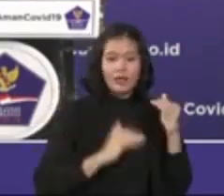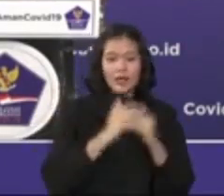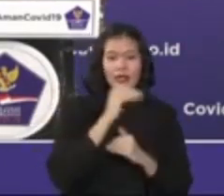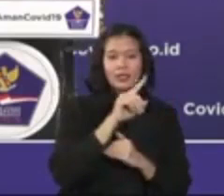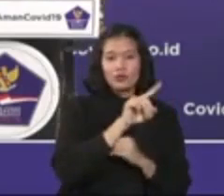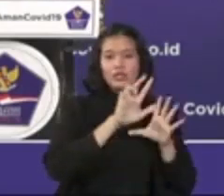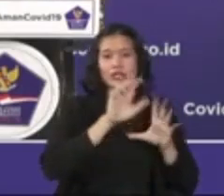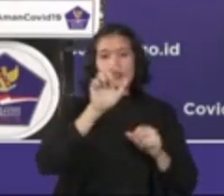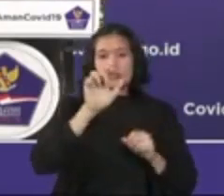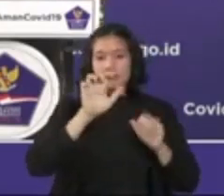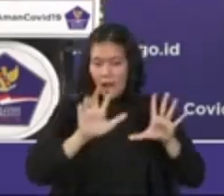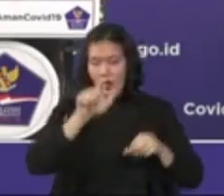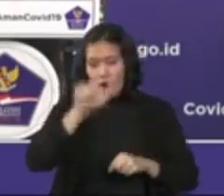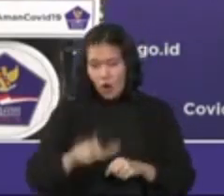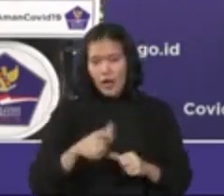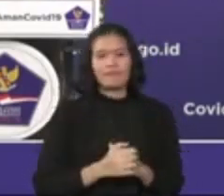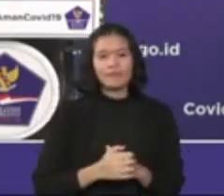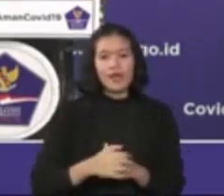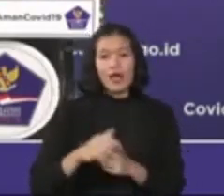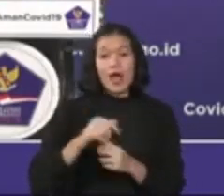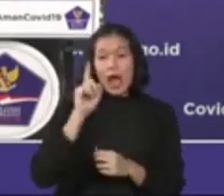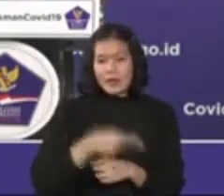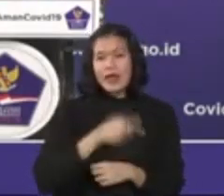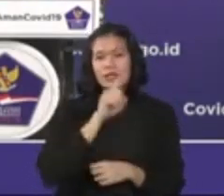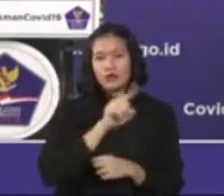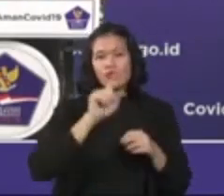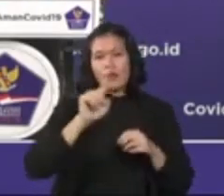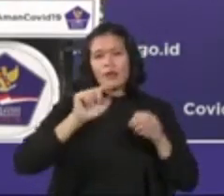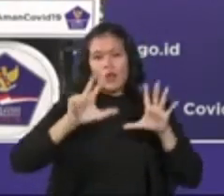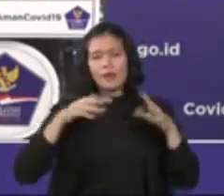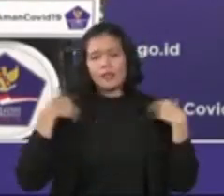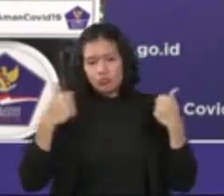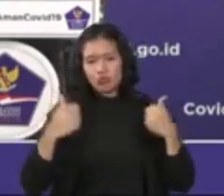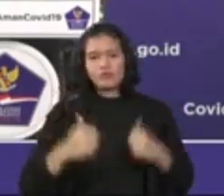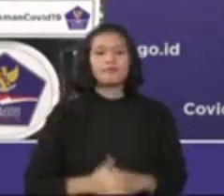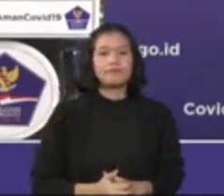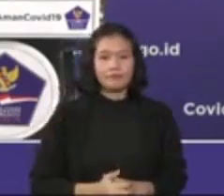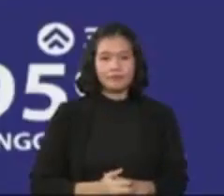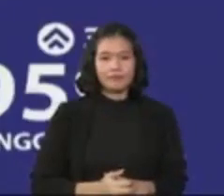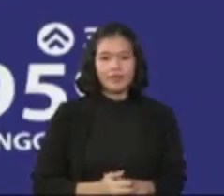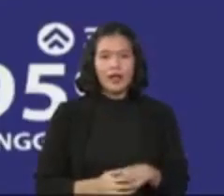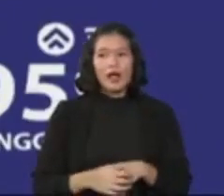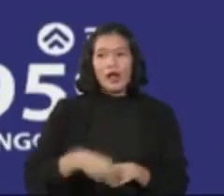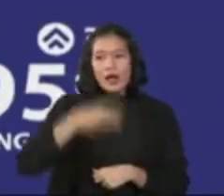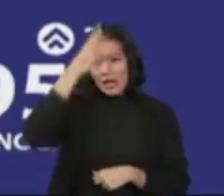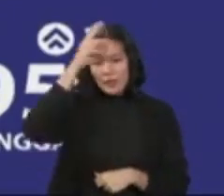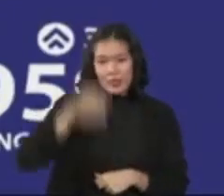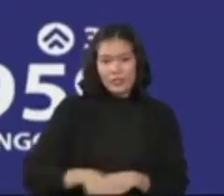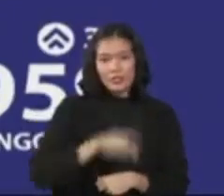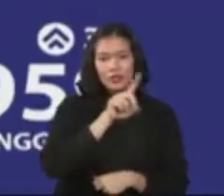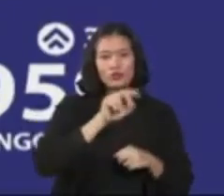139 orang dan melaporkan 118 orang sembuh. Kalimantan Selatan